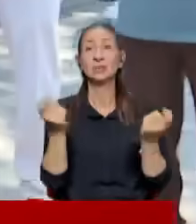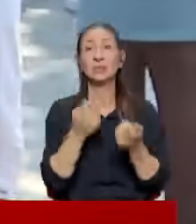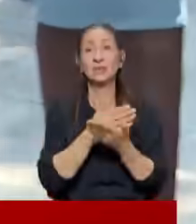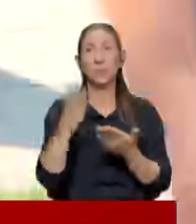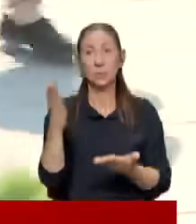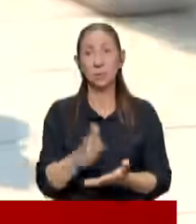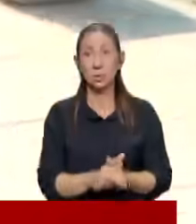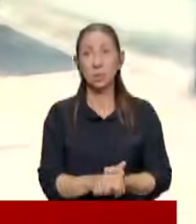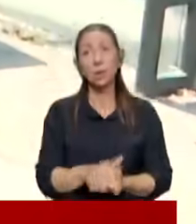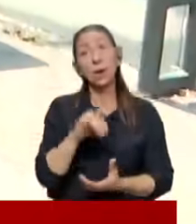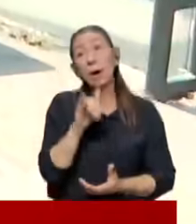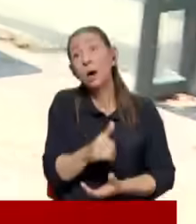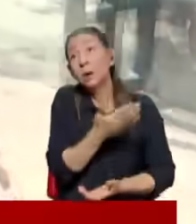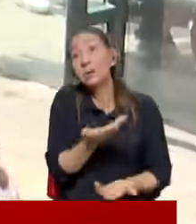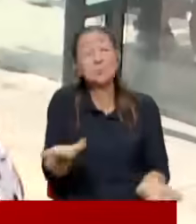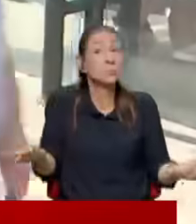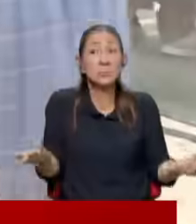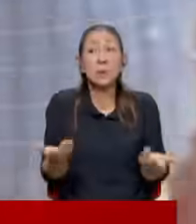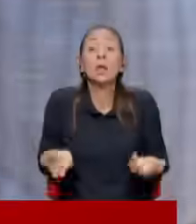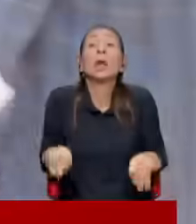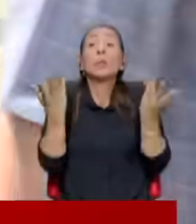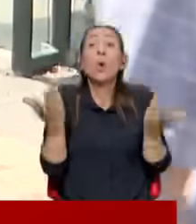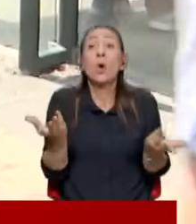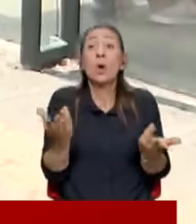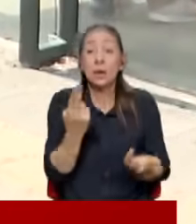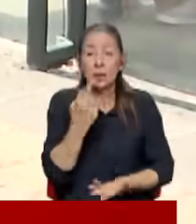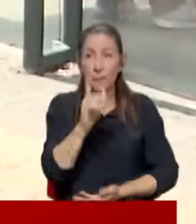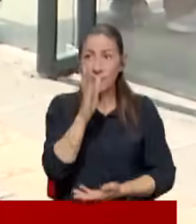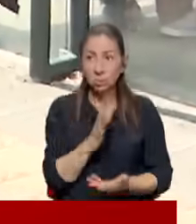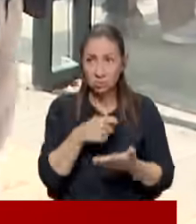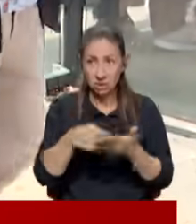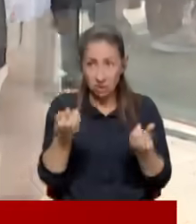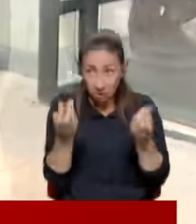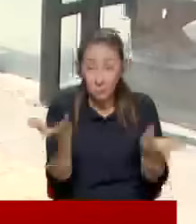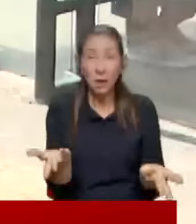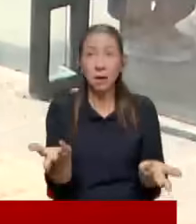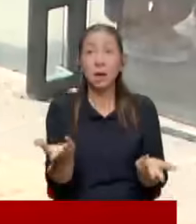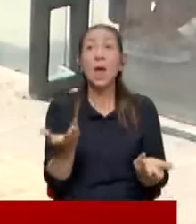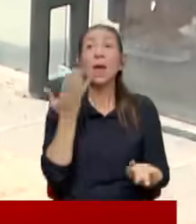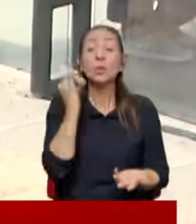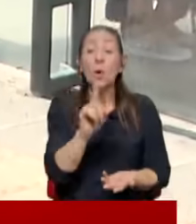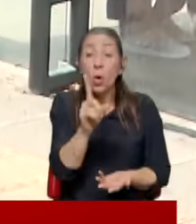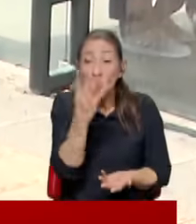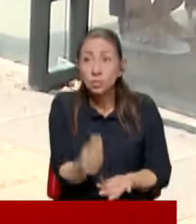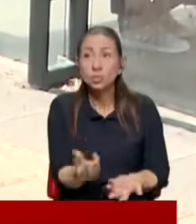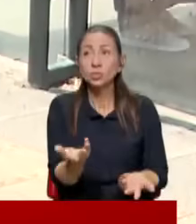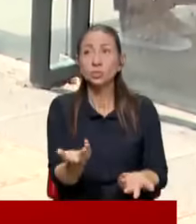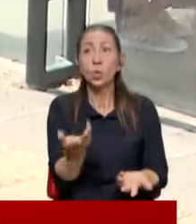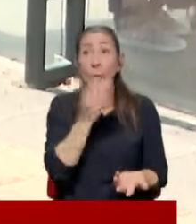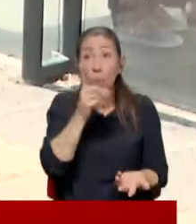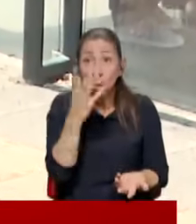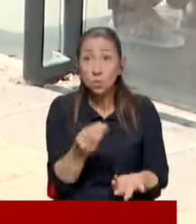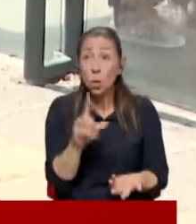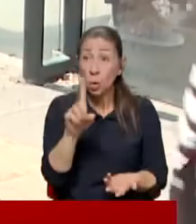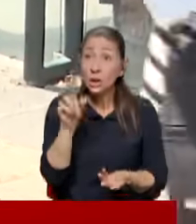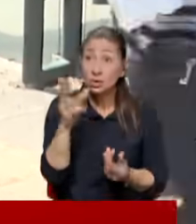ediyor. Haklı, haklı. Yetmiyor. 7500 lira para yeter mi? En aşağı 10 olsun bari. 10 olsun.